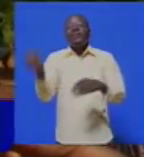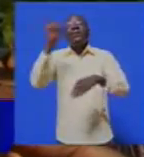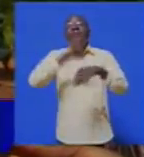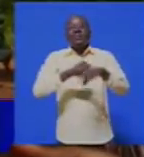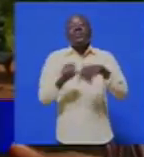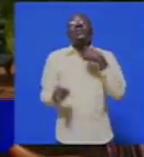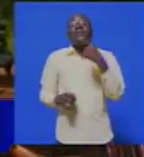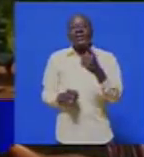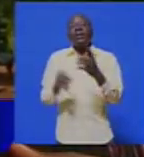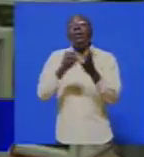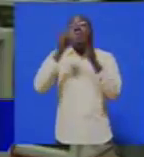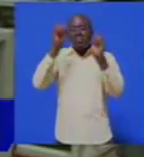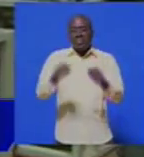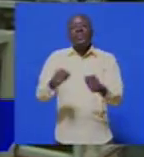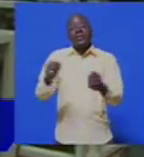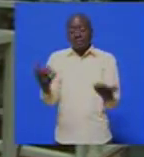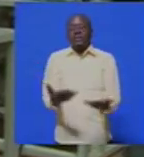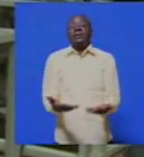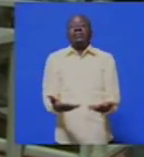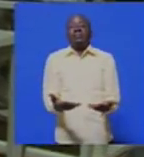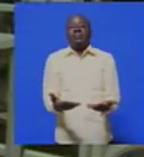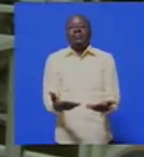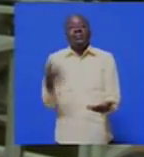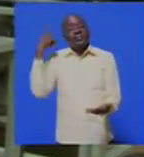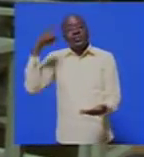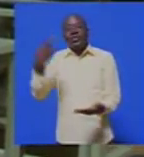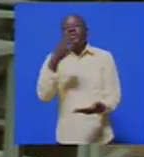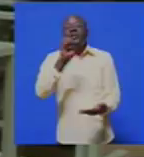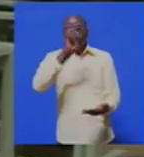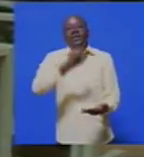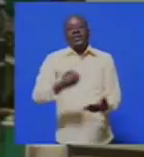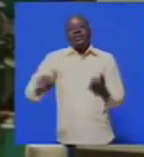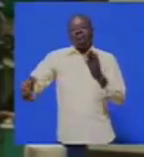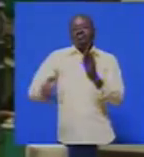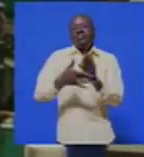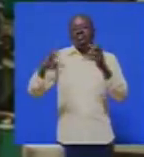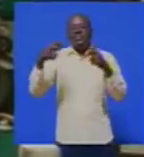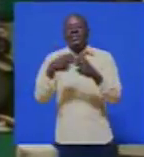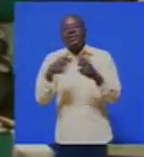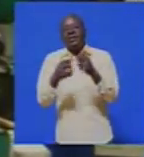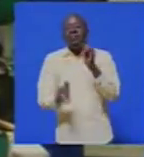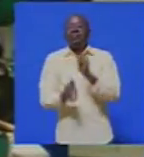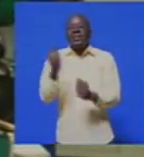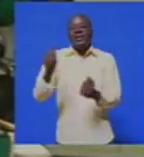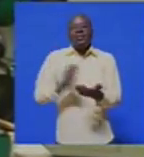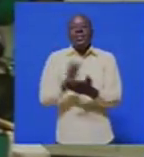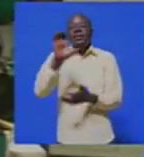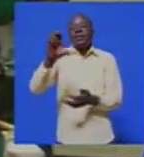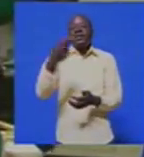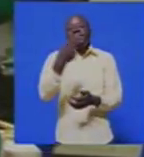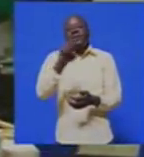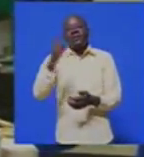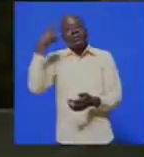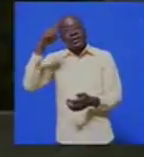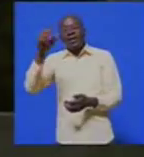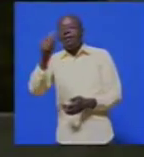on peut le faire à Doma sommet ici. Du génie mécanique au génie électrique, en passant par le génie civil et